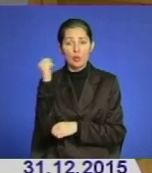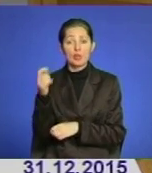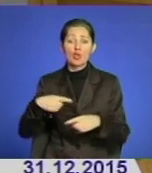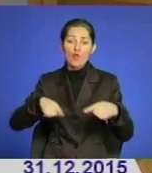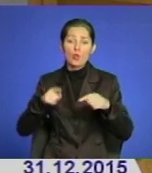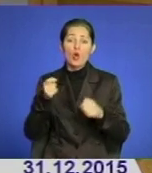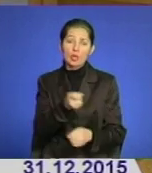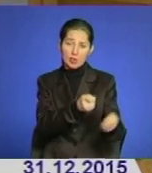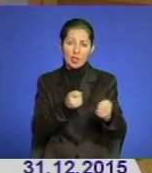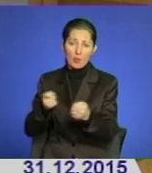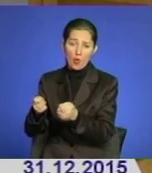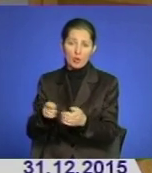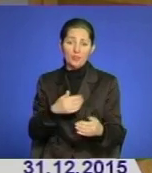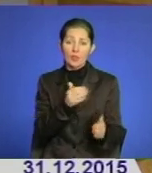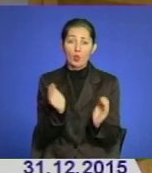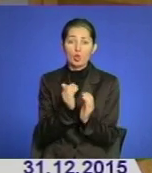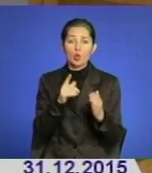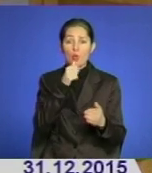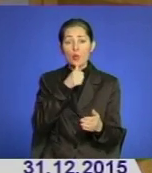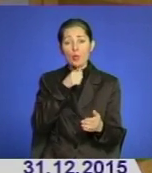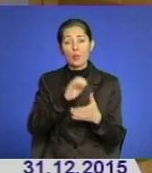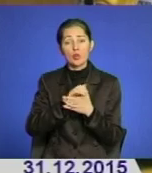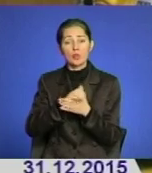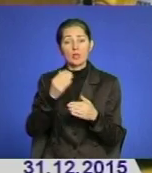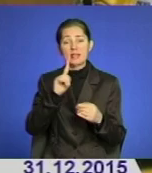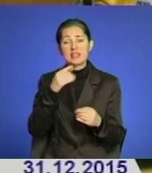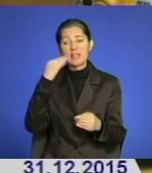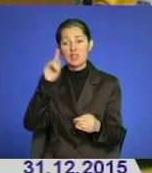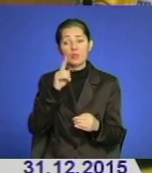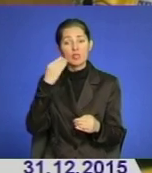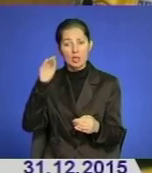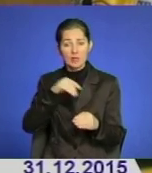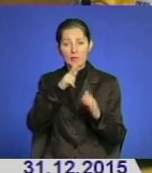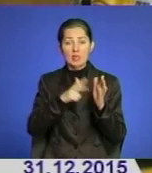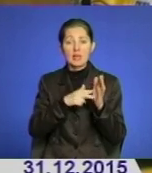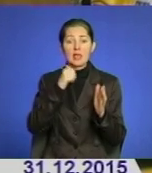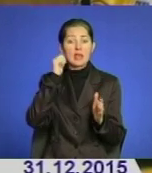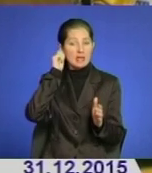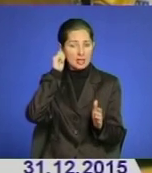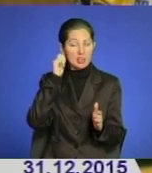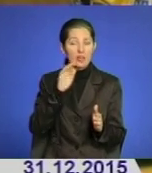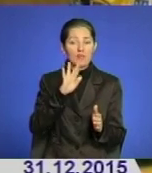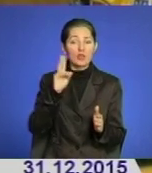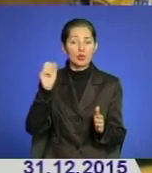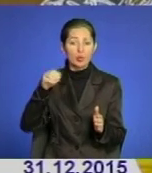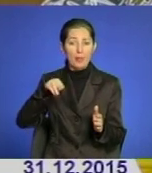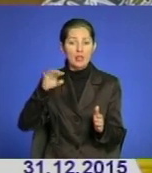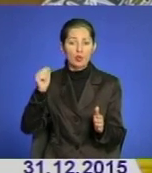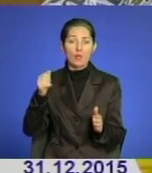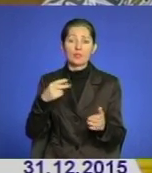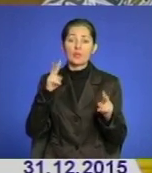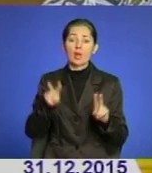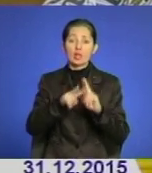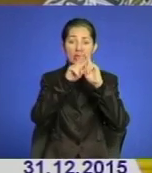Отож, коротко спробуємо познайомити із кращими з кращих. 18-літній Віктор Петров – зірка тернопільського боксу. Він, попри